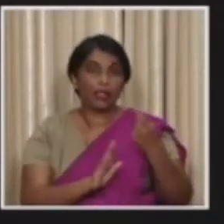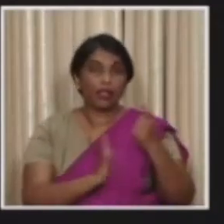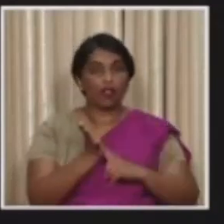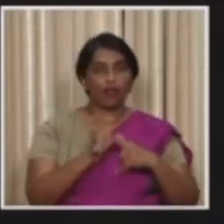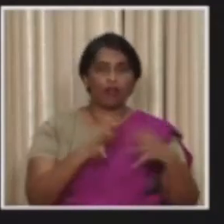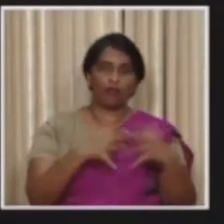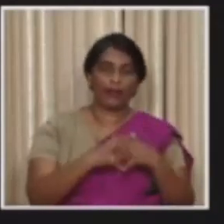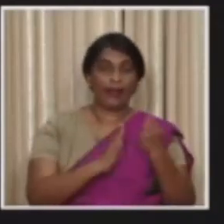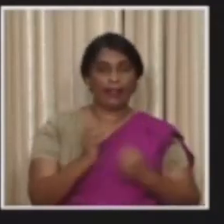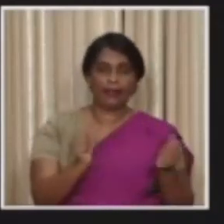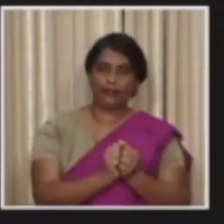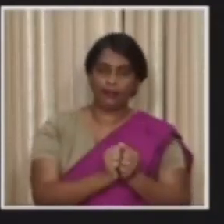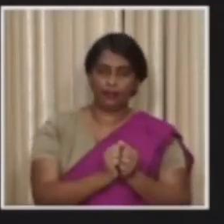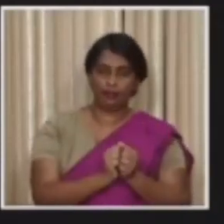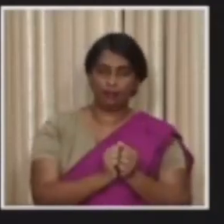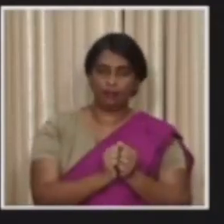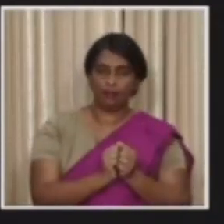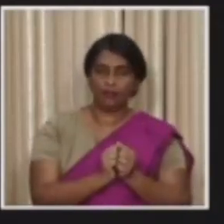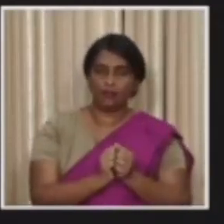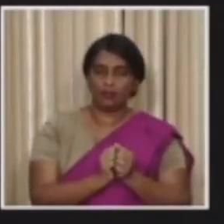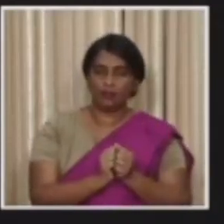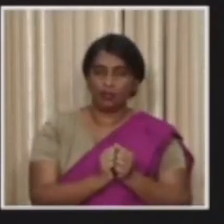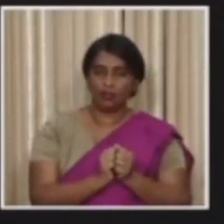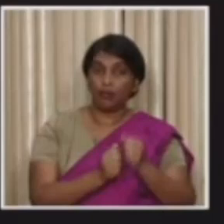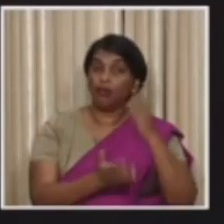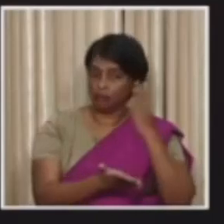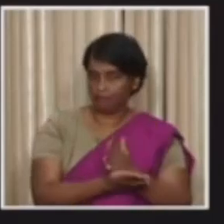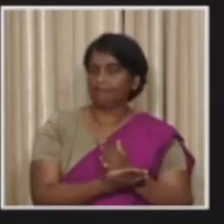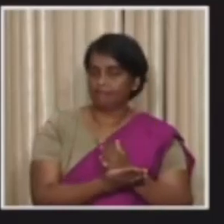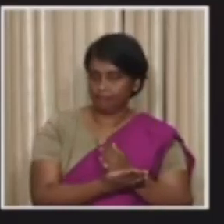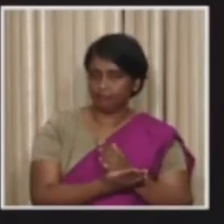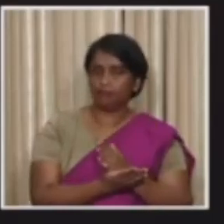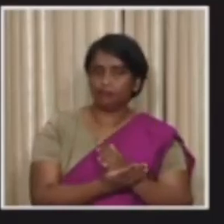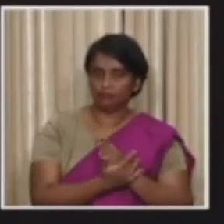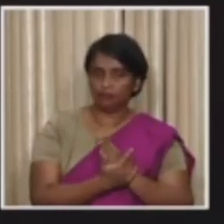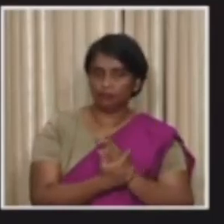veno. Ekeng adhaswanne eka nawatin doone kiyala.